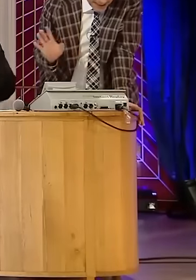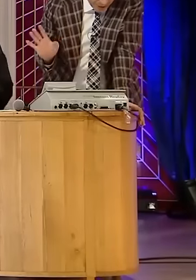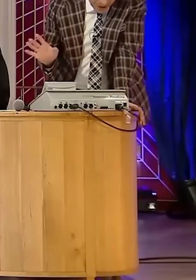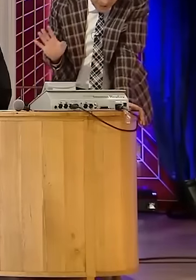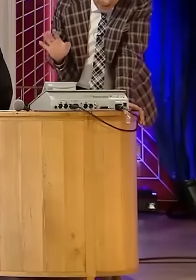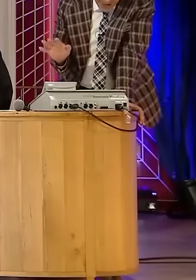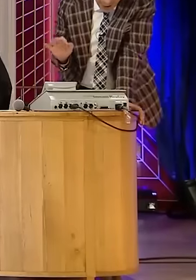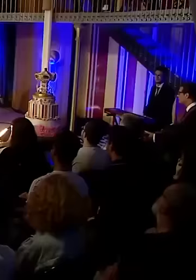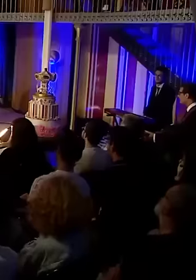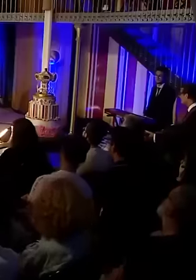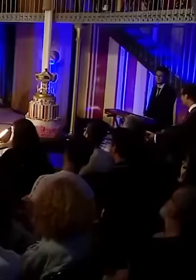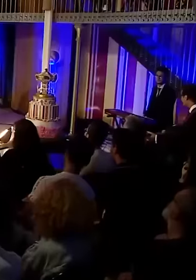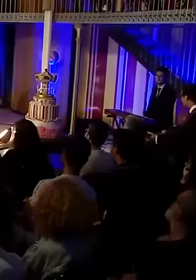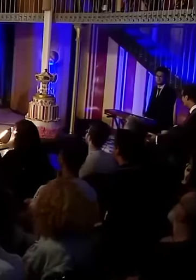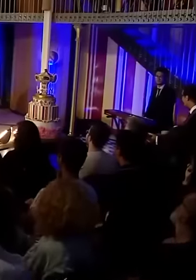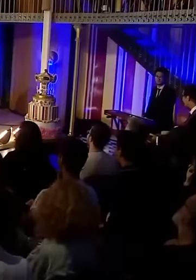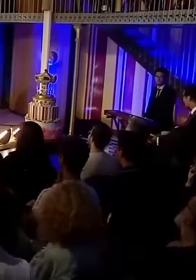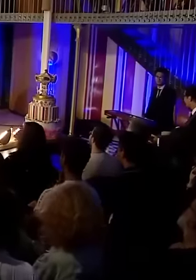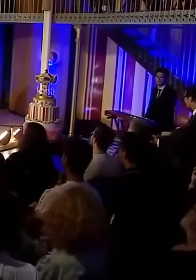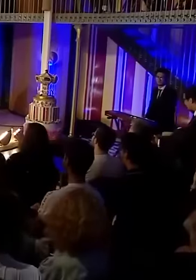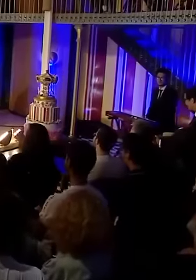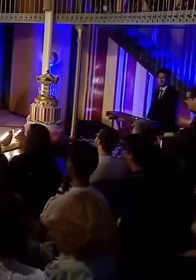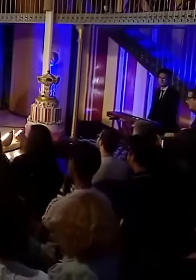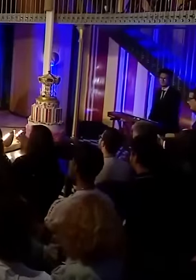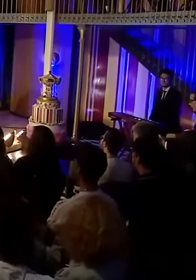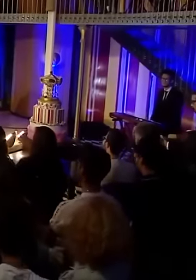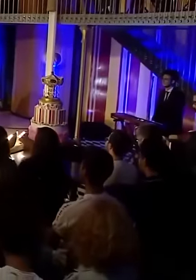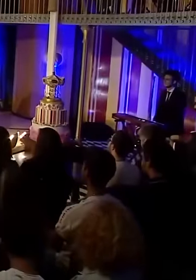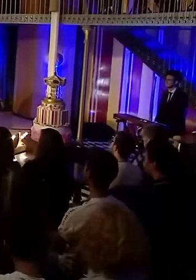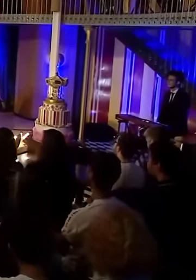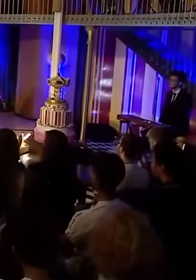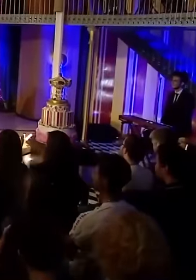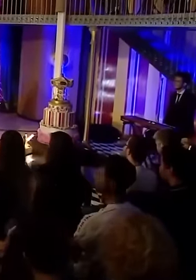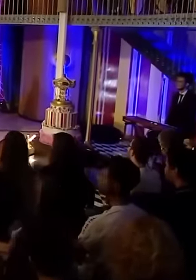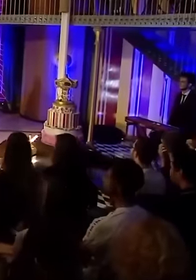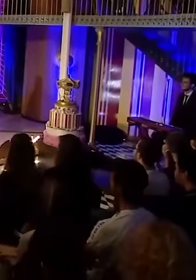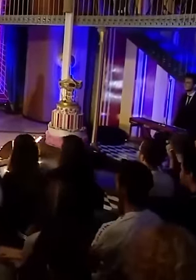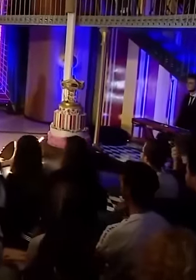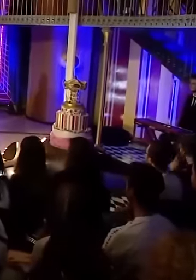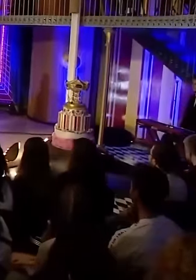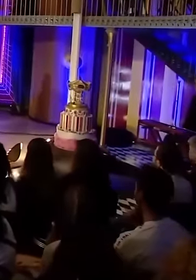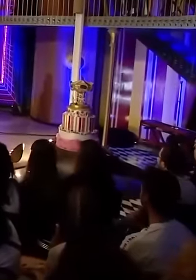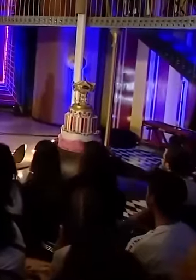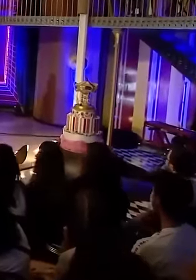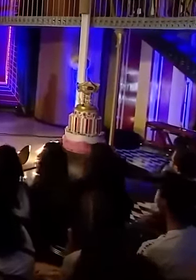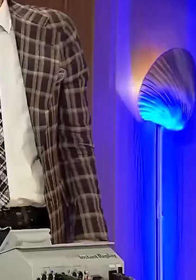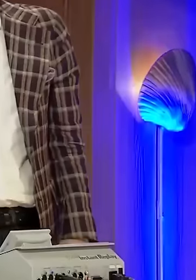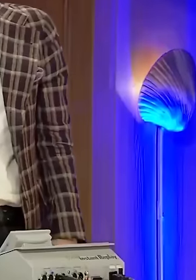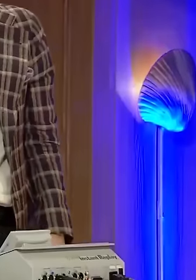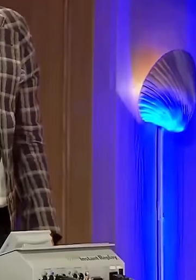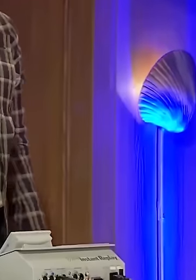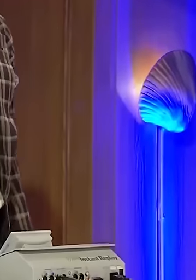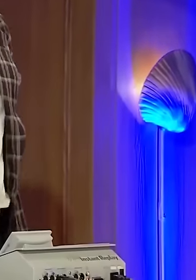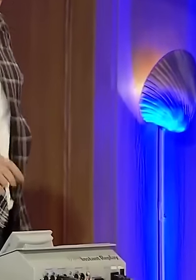Peki tatlım. Şimdi Nestor, seni bir şeye sokuyorum. Sınava sokuyorum. Hadi bakalım. Bülent Serttaş'tan